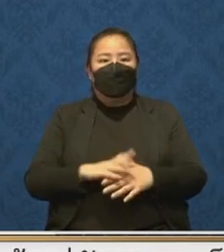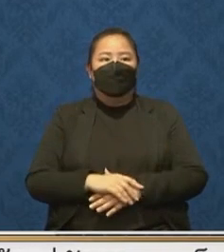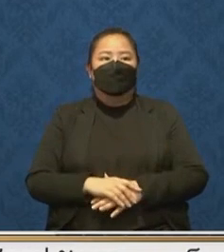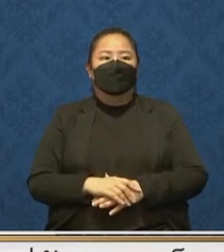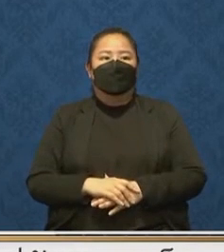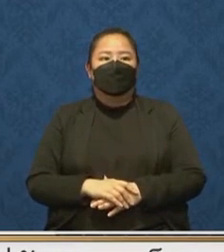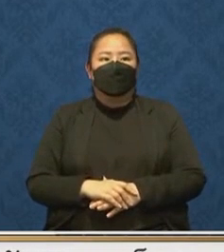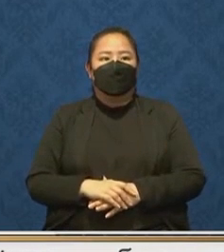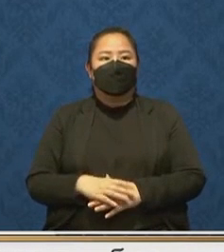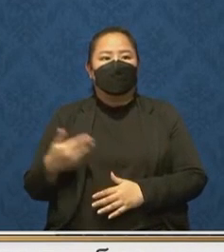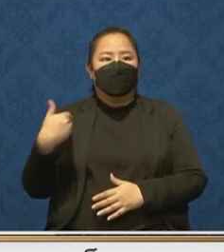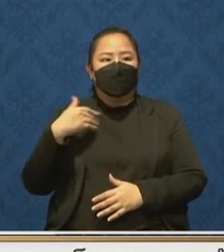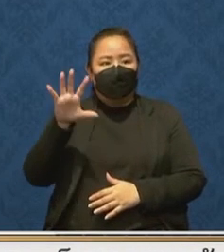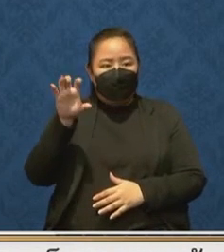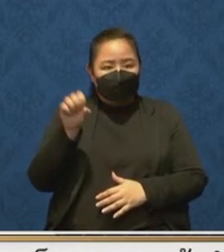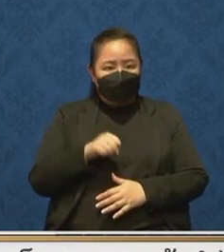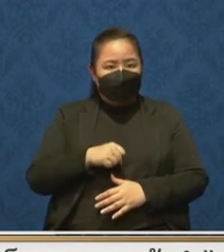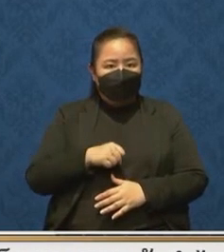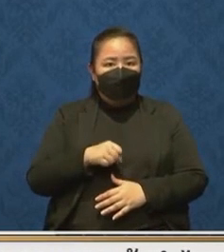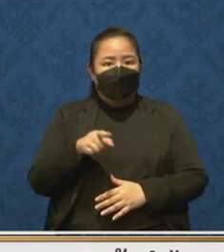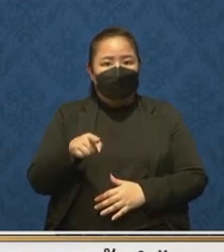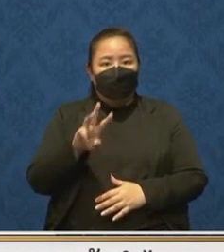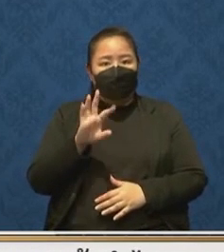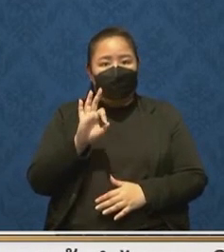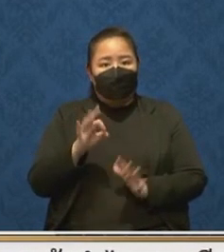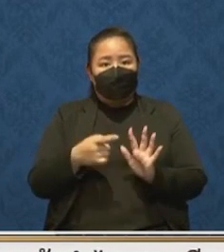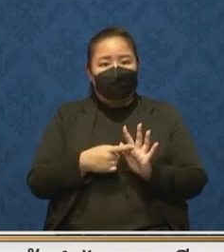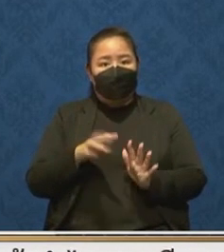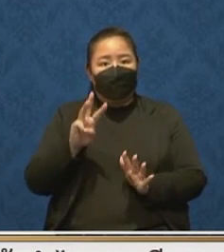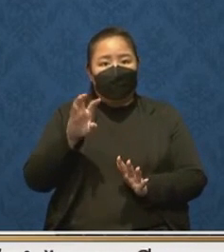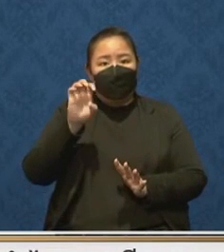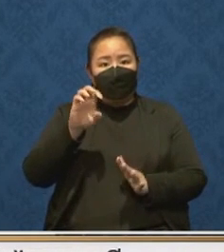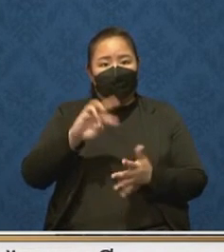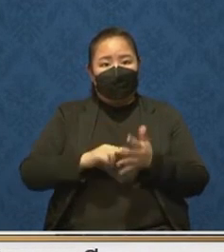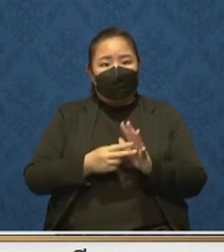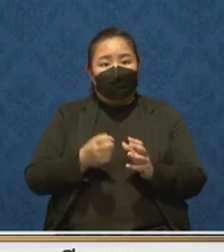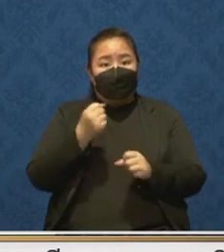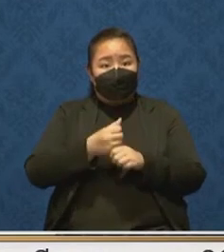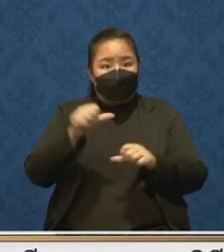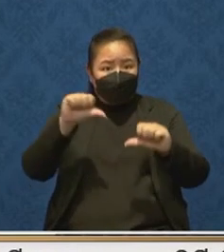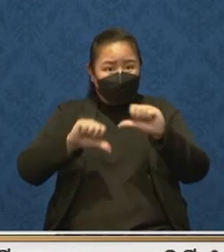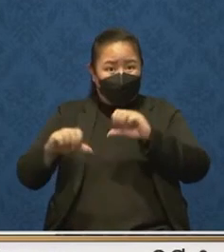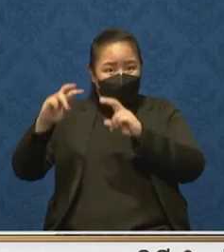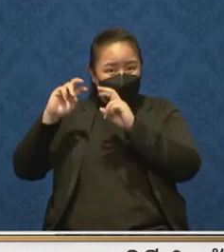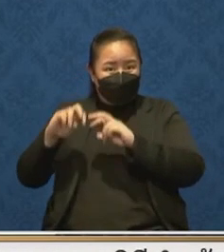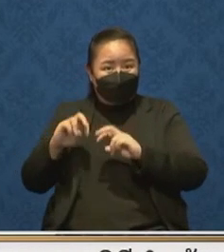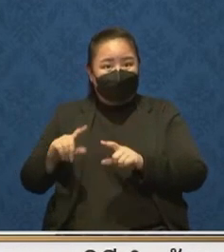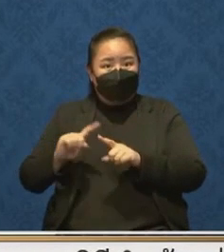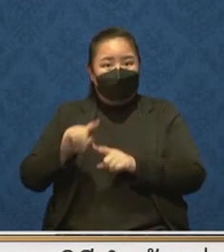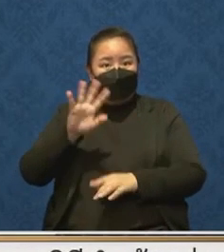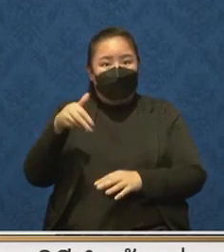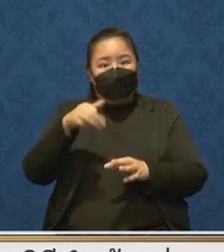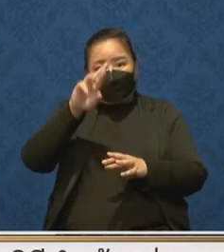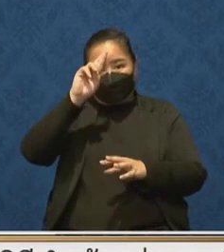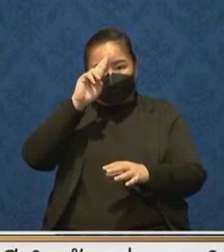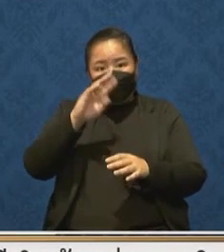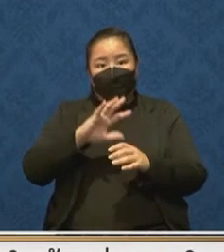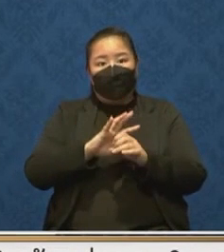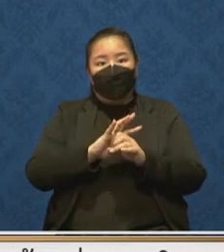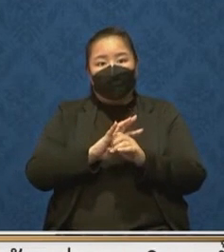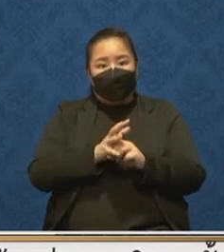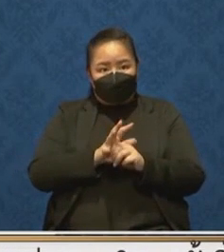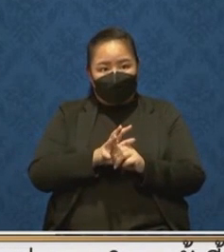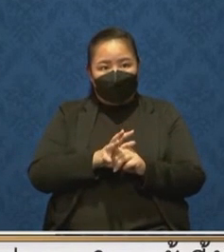ไม่ควรนำฟ้าวิพิราเวีร์มาทำการทดลองวิจัยเกี่ยวกับโรคโวิดอีกต่อไป